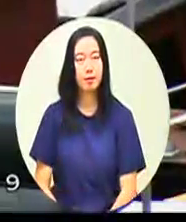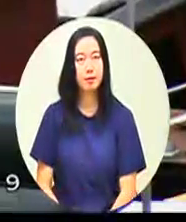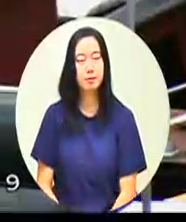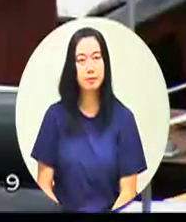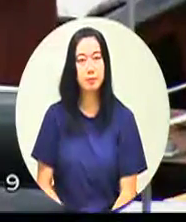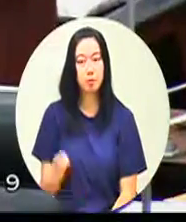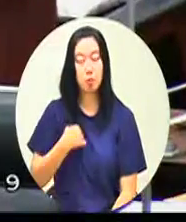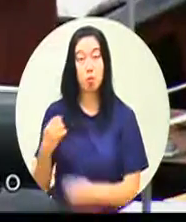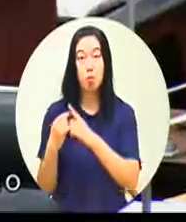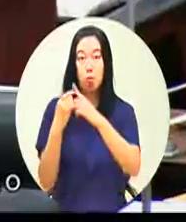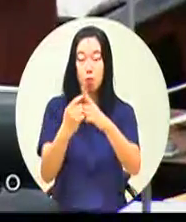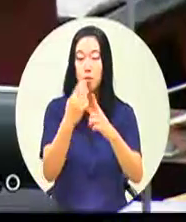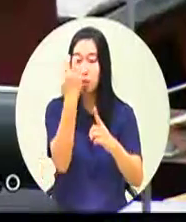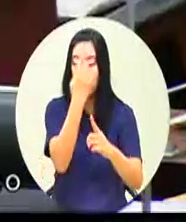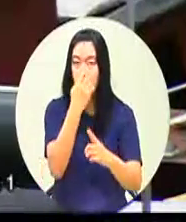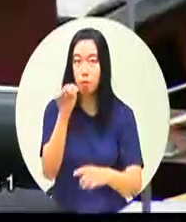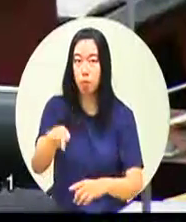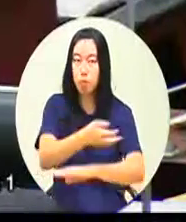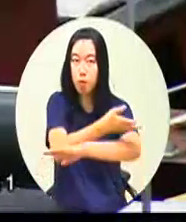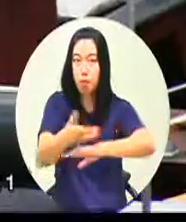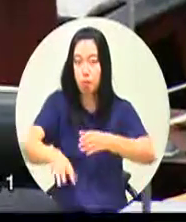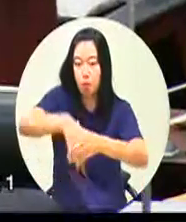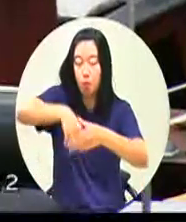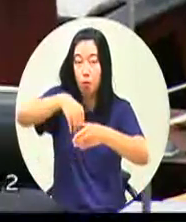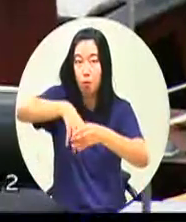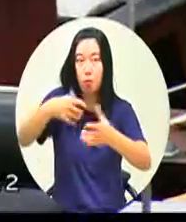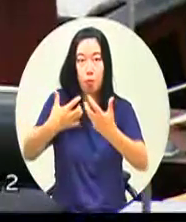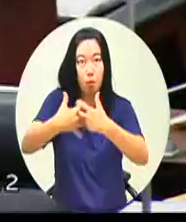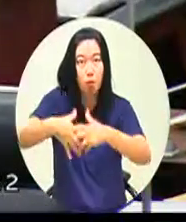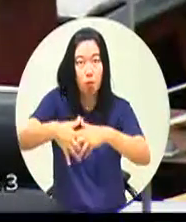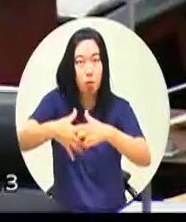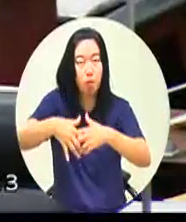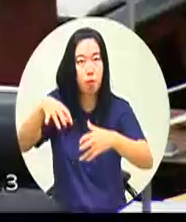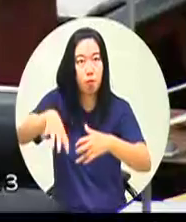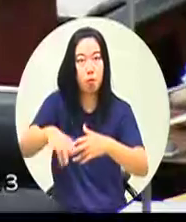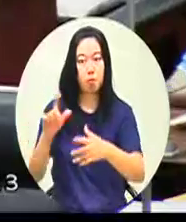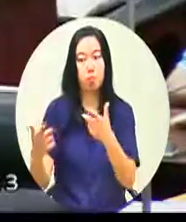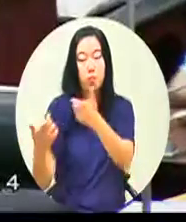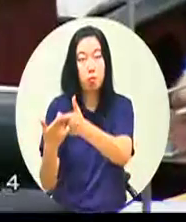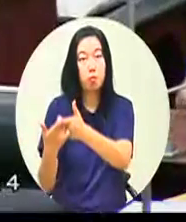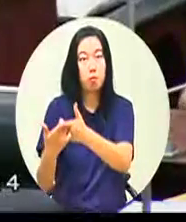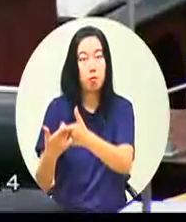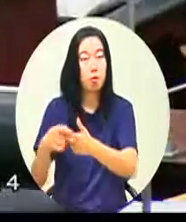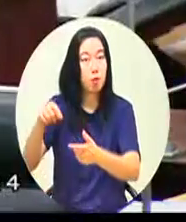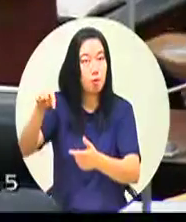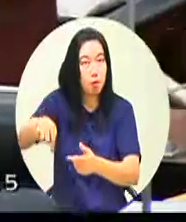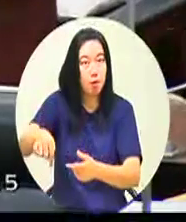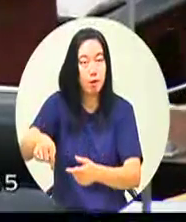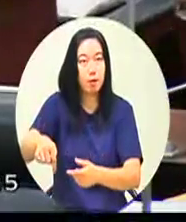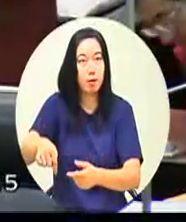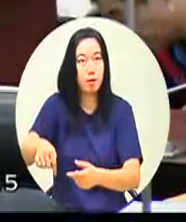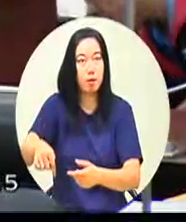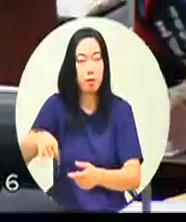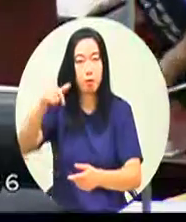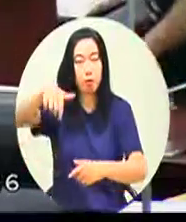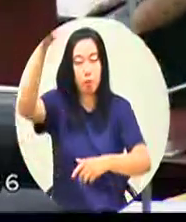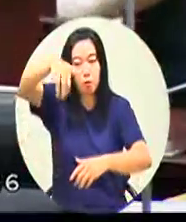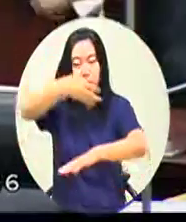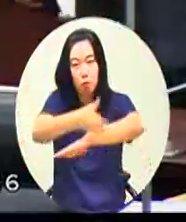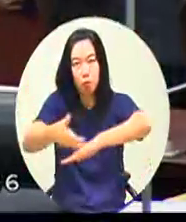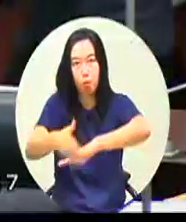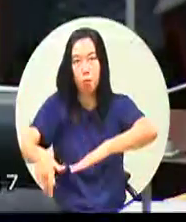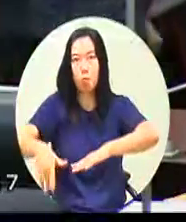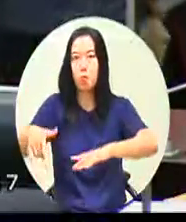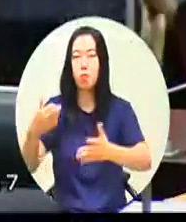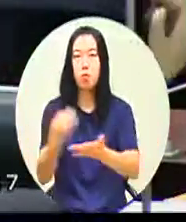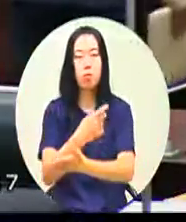去看，迄个抽水站完全要来符合像这道伊的下水量是完全无